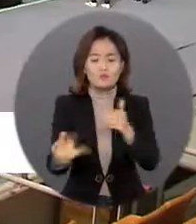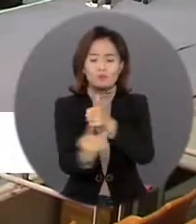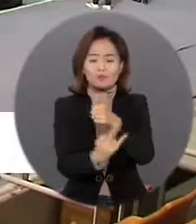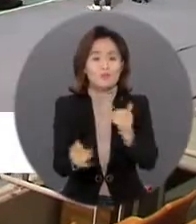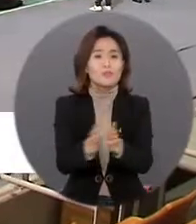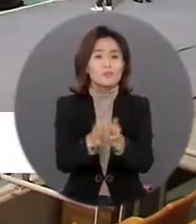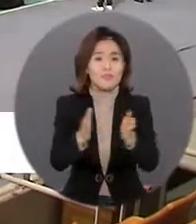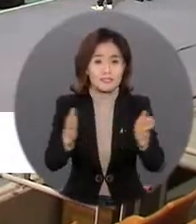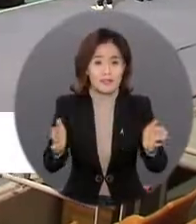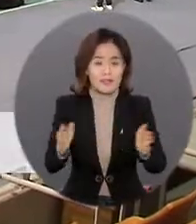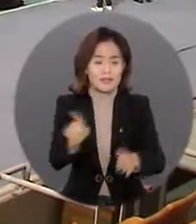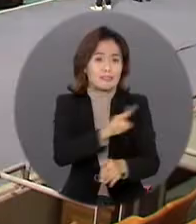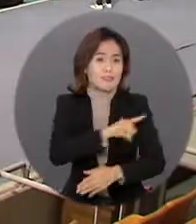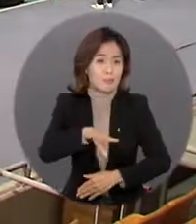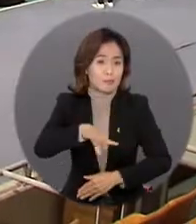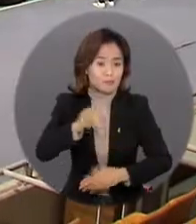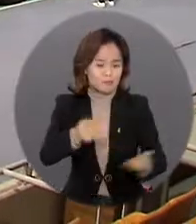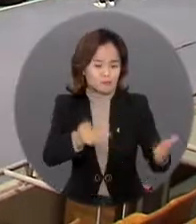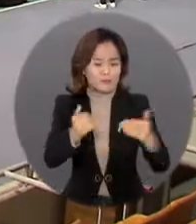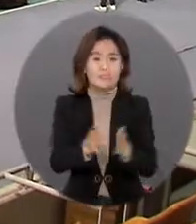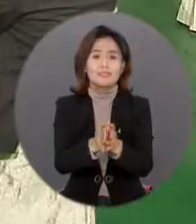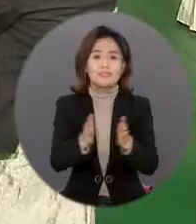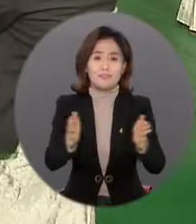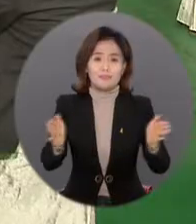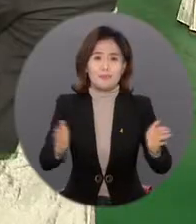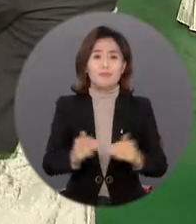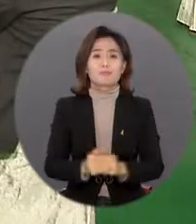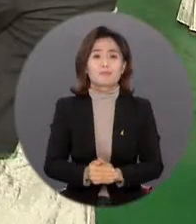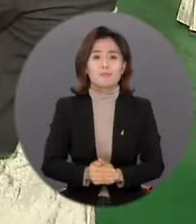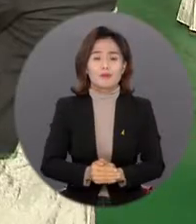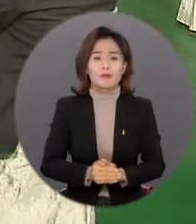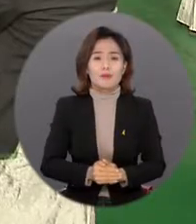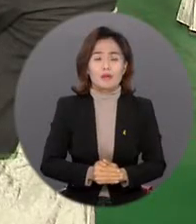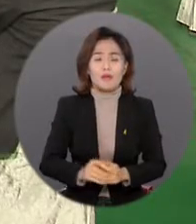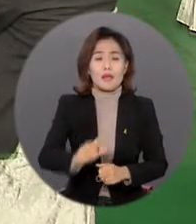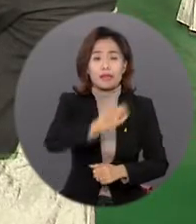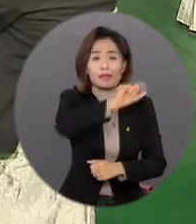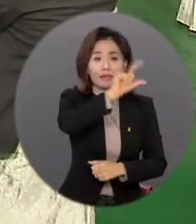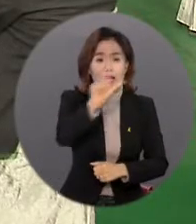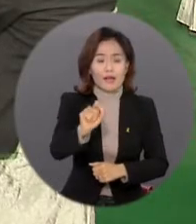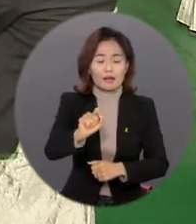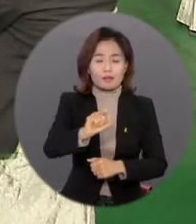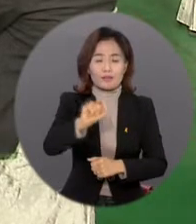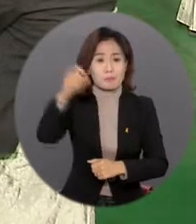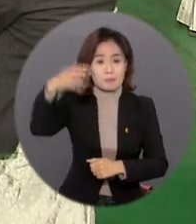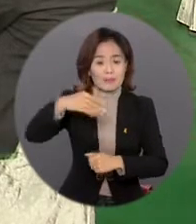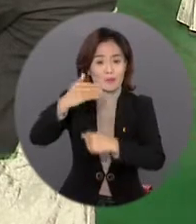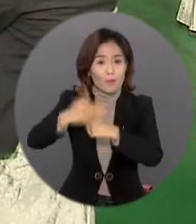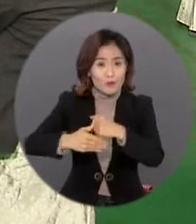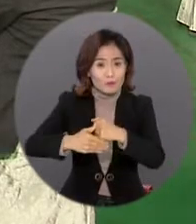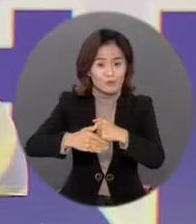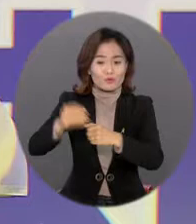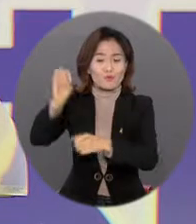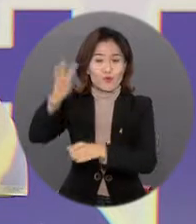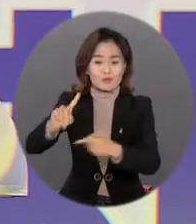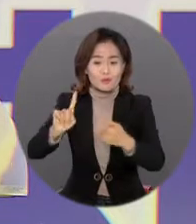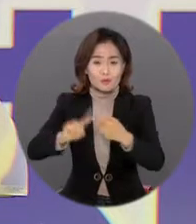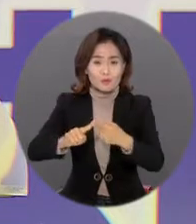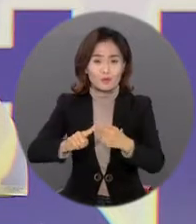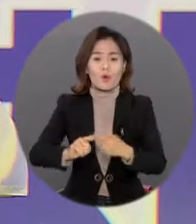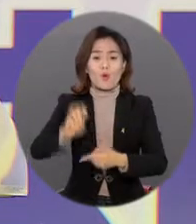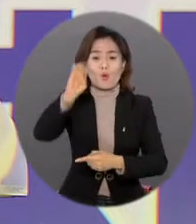준비위원회를 출범하며 가장 먼저 유치전에 뛰어들었습니다. 달구벌 대구와 빛고을 광주는 대구 228